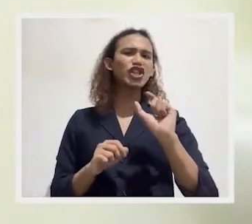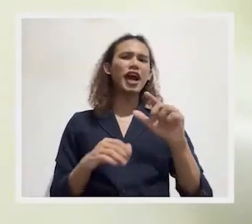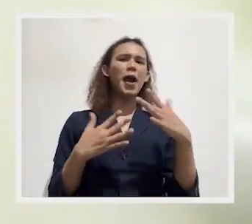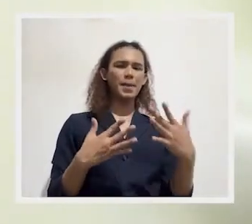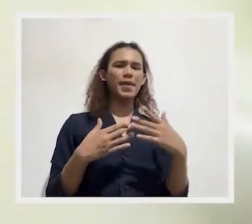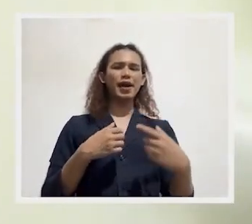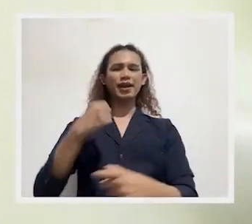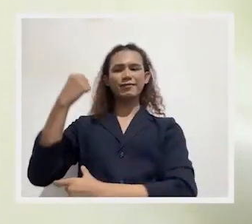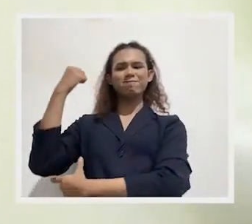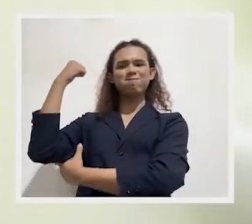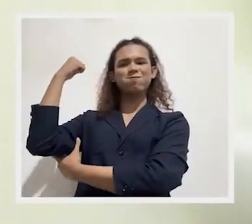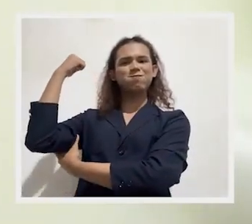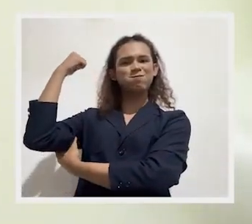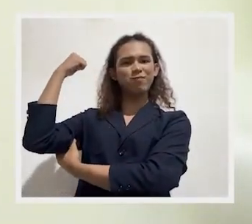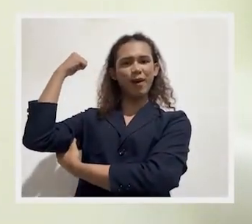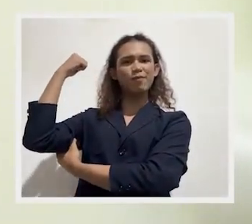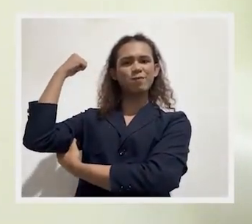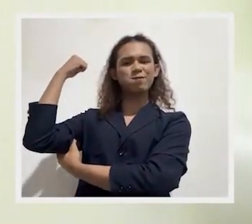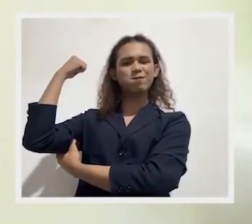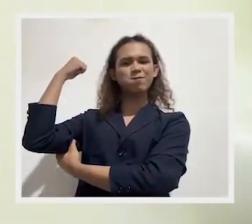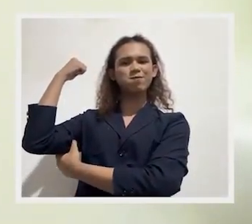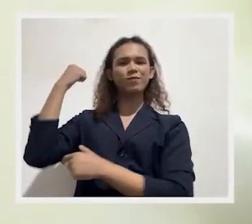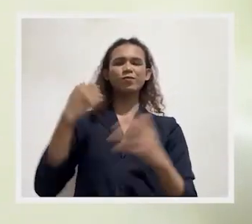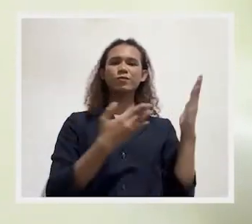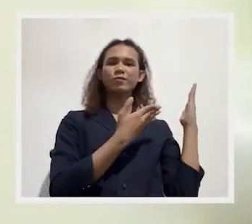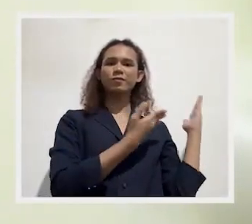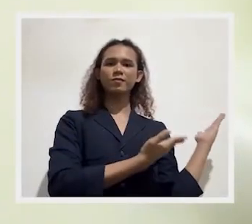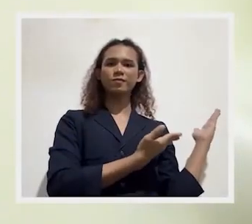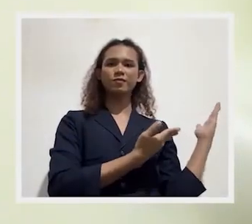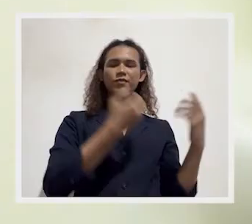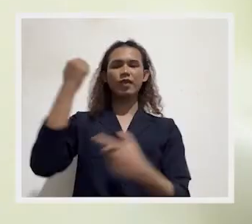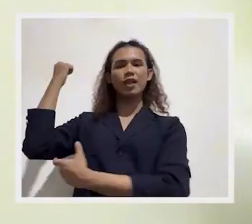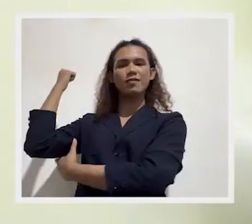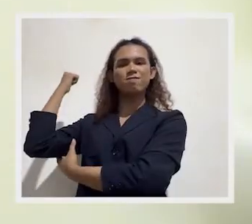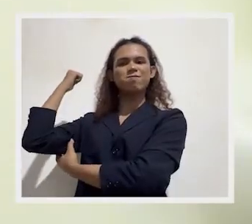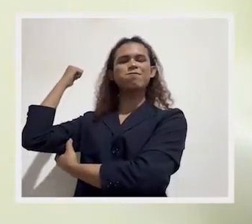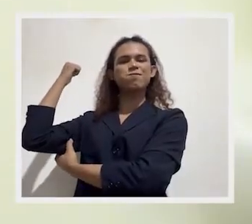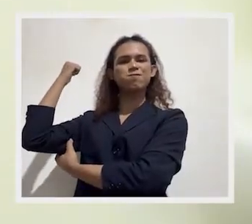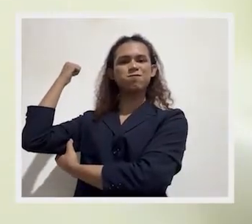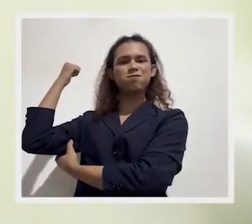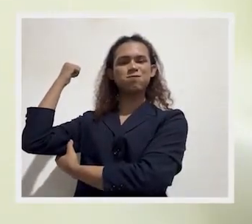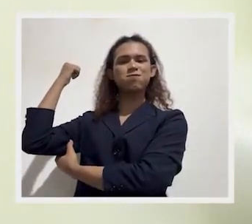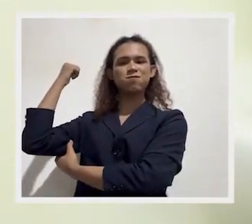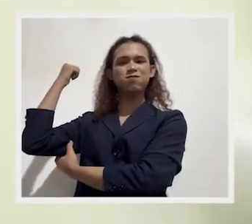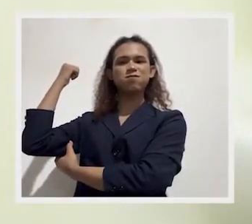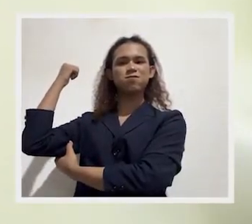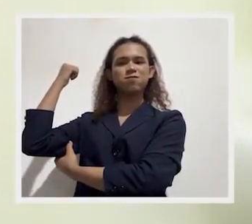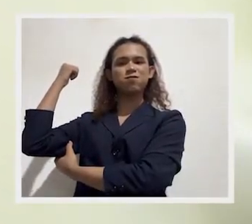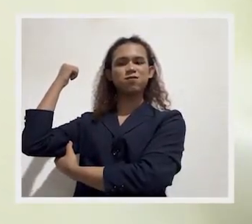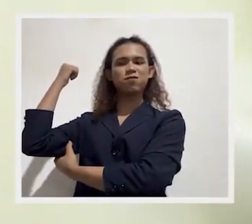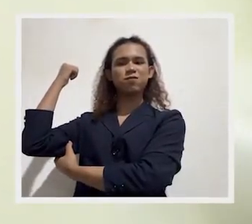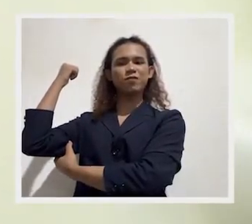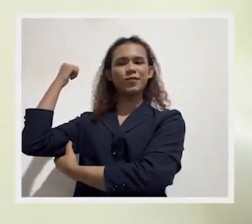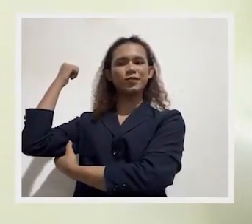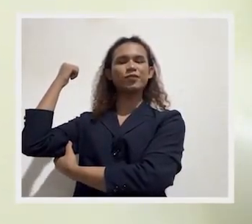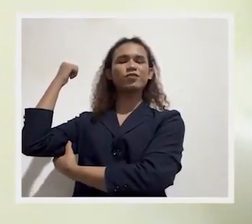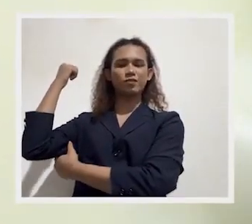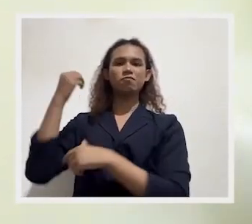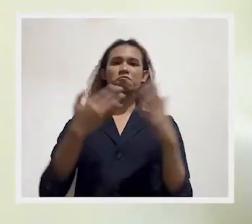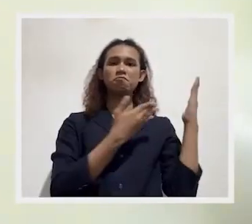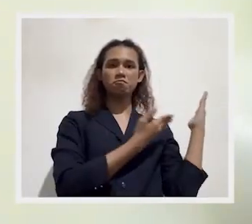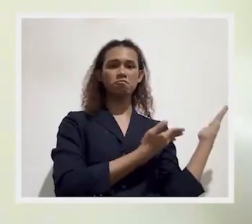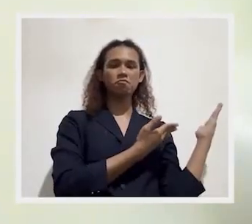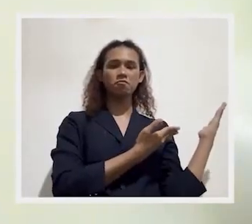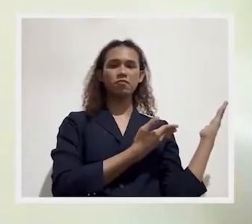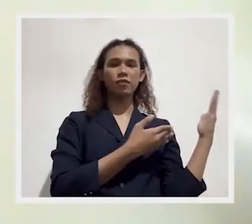mengukur tebal lemak bagian belakang lengan pasien disabilitas. Cubit kulit pada garis akromial radial, pertengahan posterior